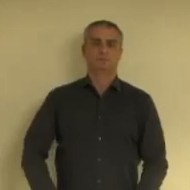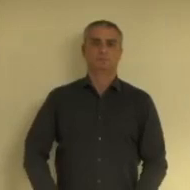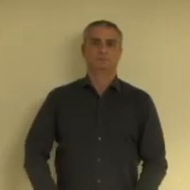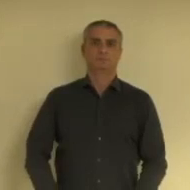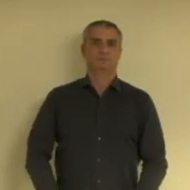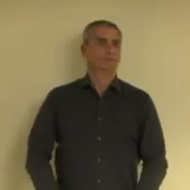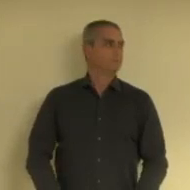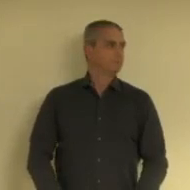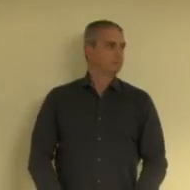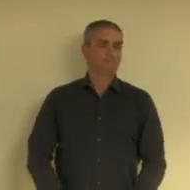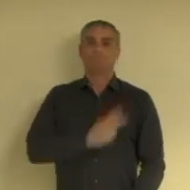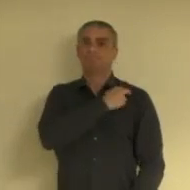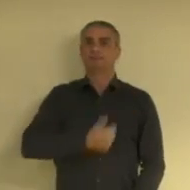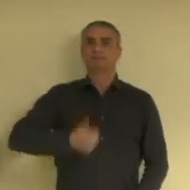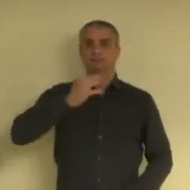בבקשה, רב ליצמן.